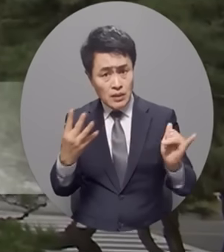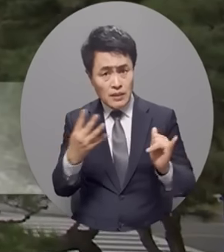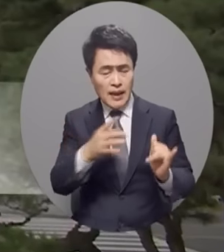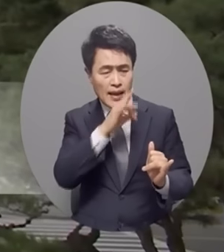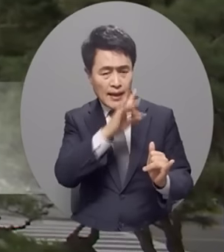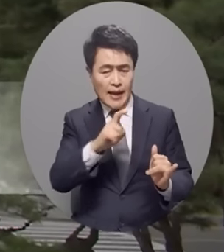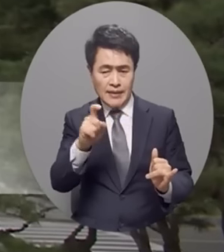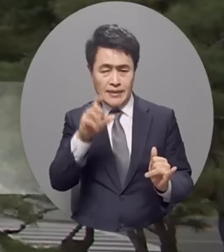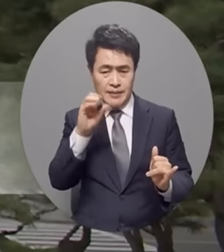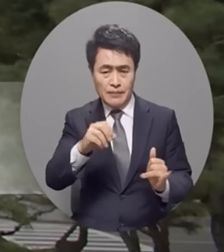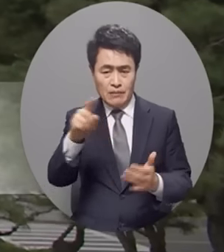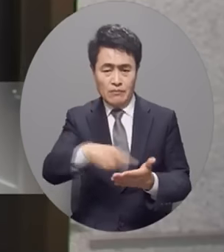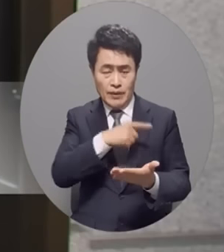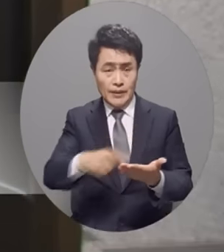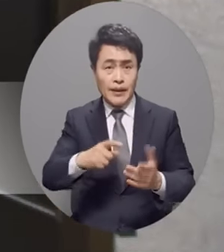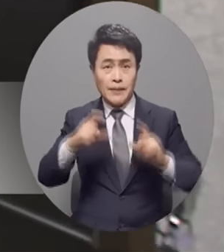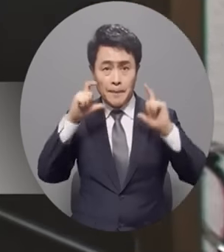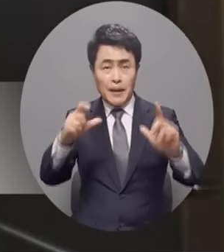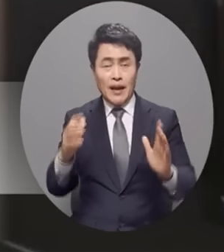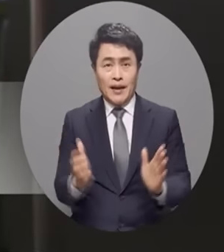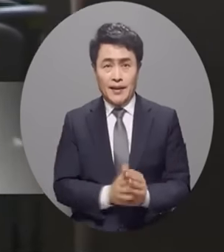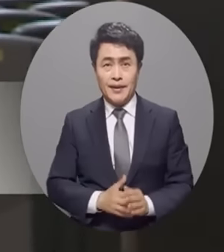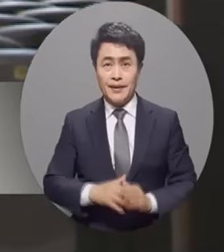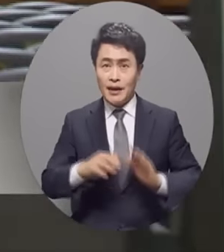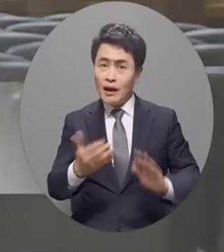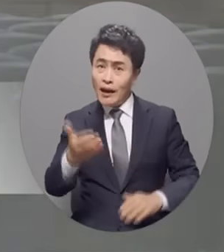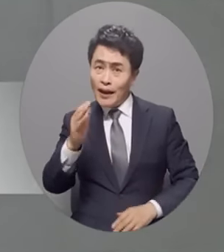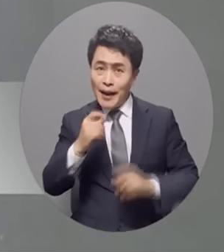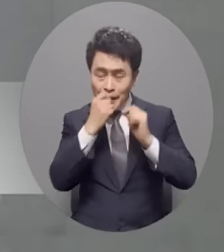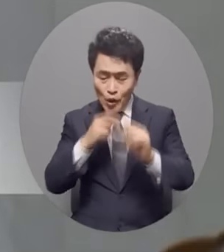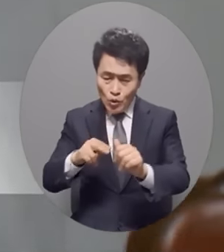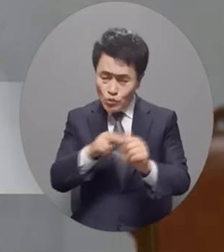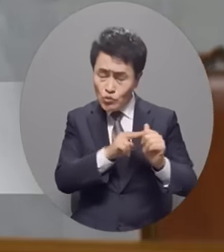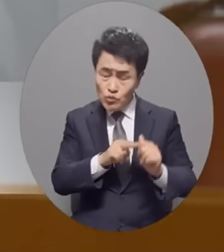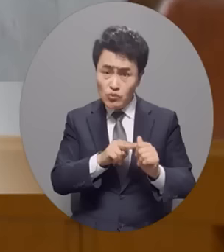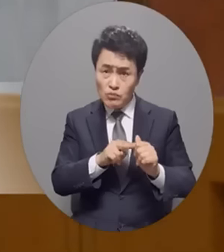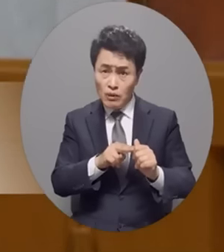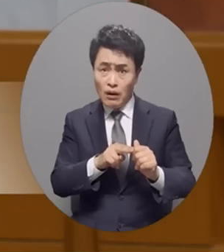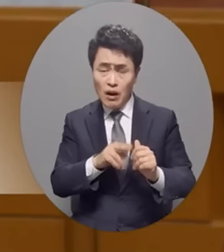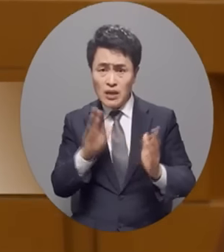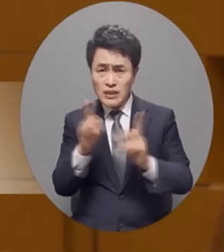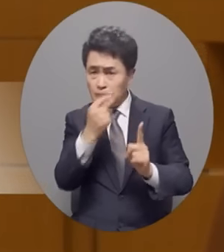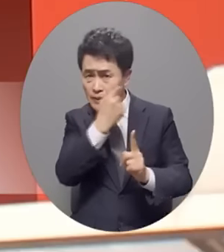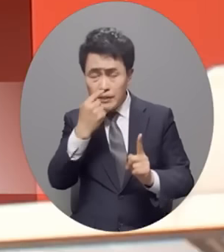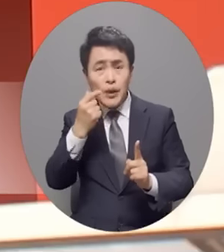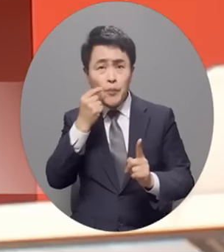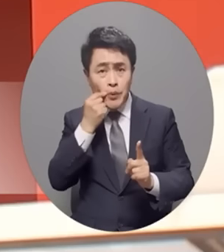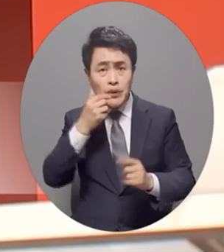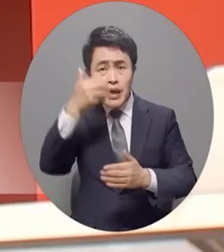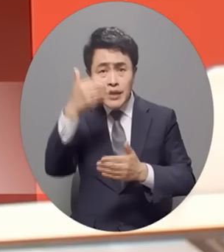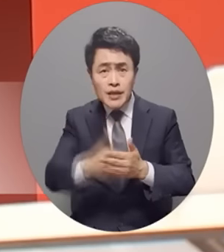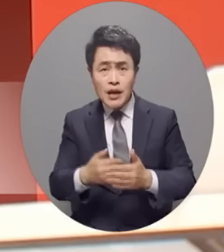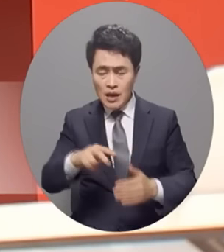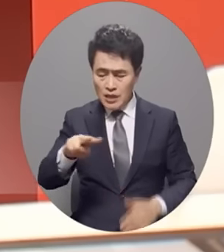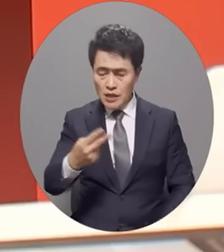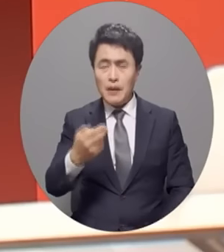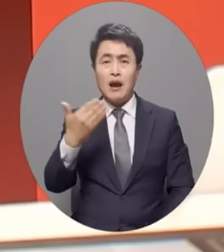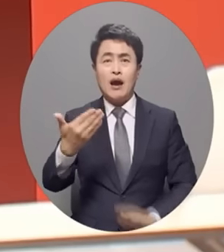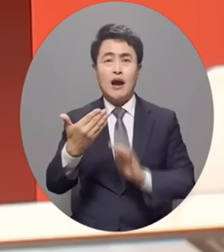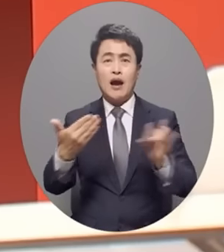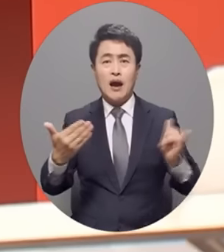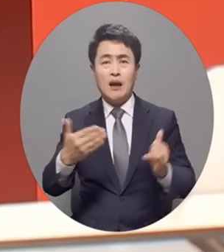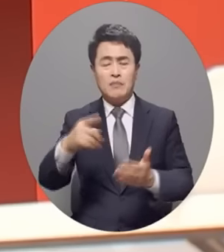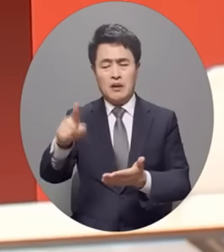10만 원씩 배상하라고 판결했습니다 하지만 개인정보 유출 사실을 직접 입증하지 못한 나머지 29명은